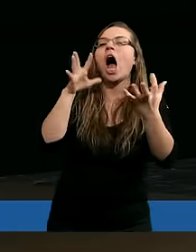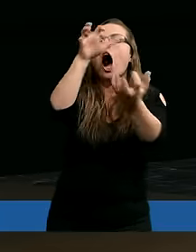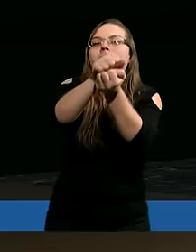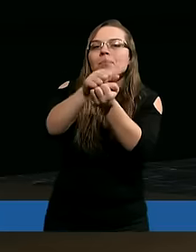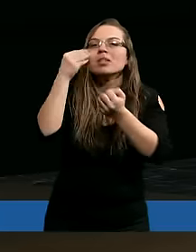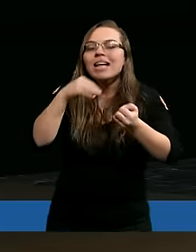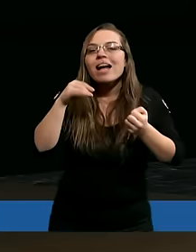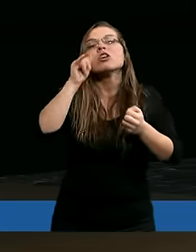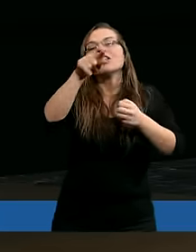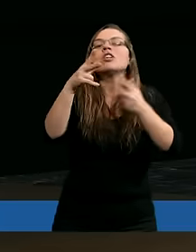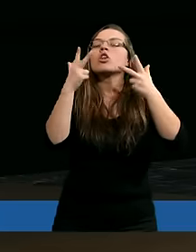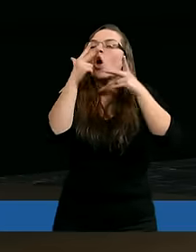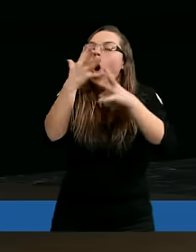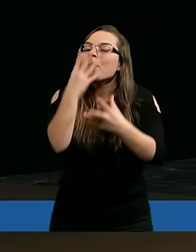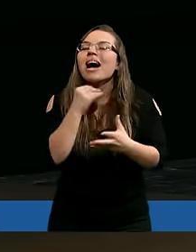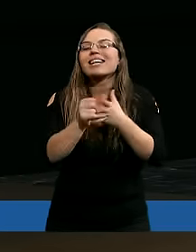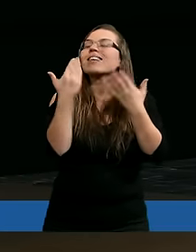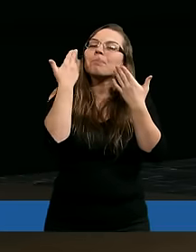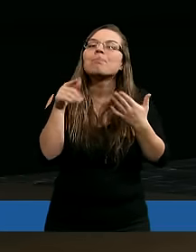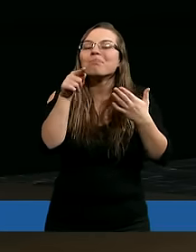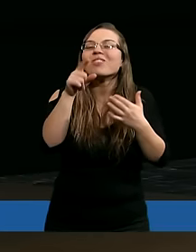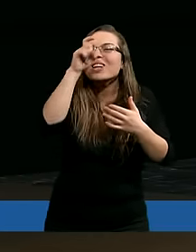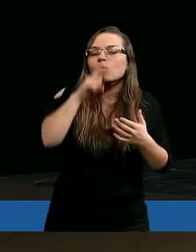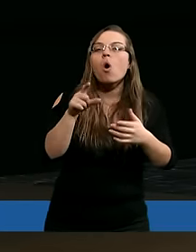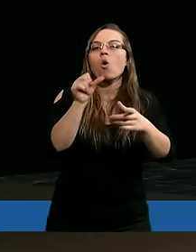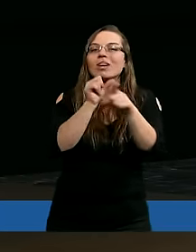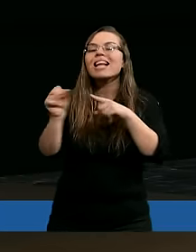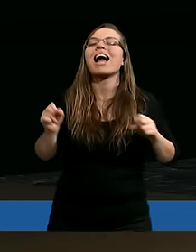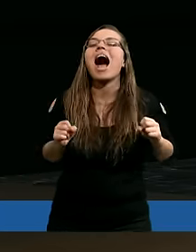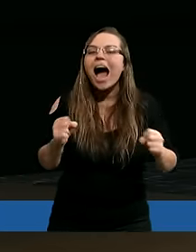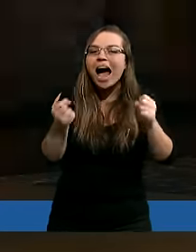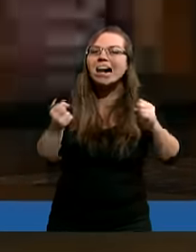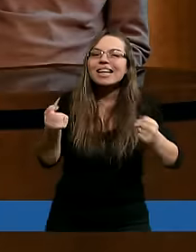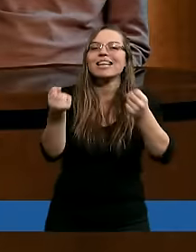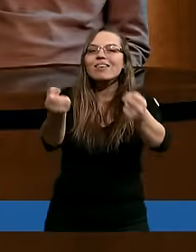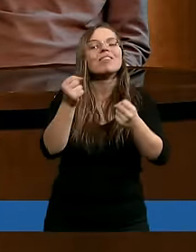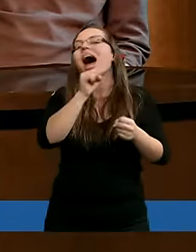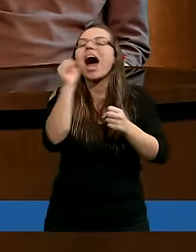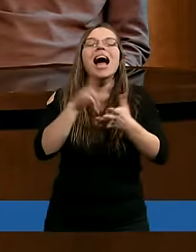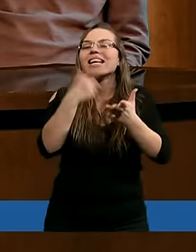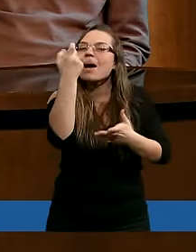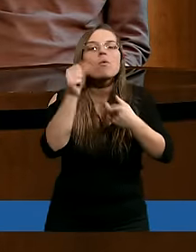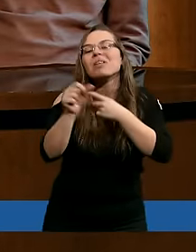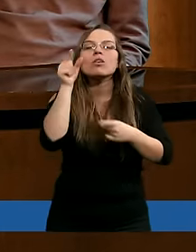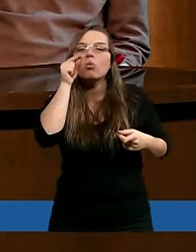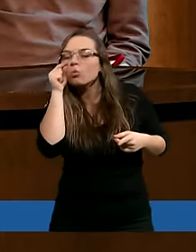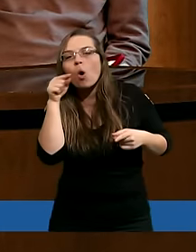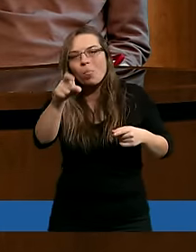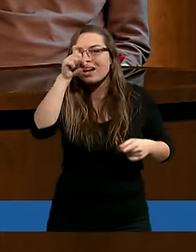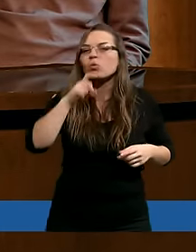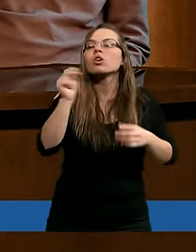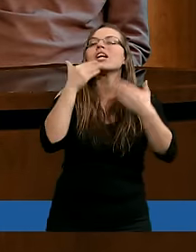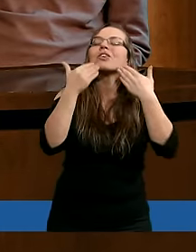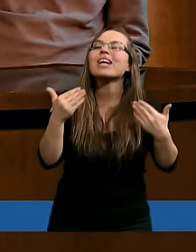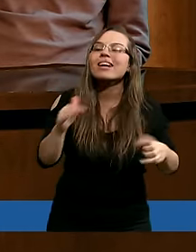wymowny obraz i pokazuje, że to zło jest ciągle aktywne, że ono nie jest ani na moment uśpione i tylko dzięki